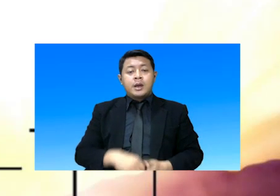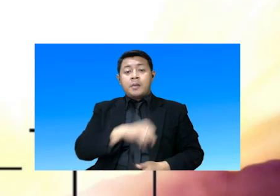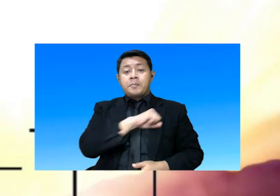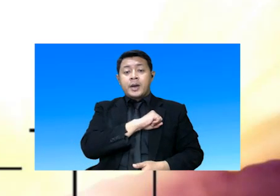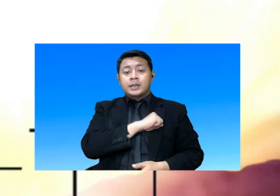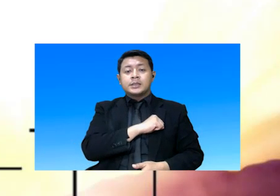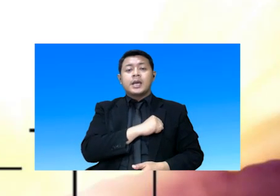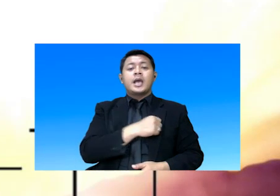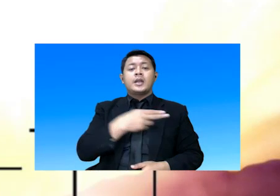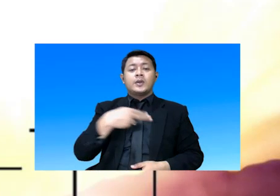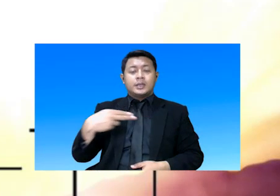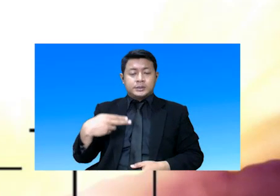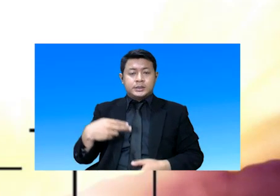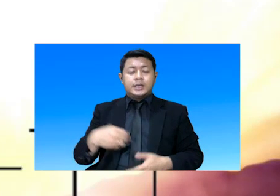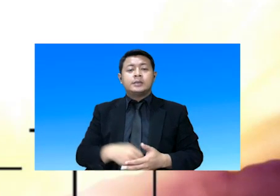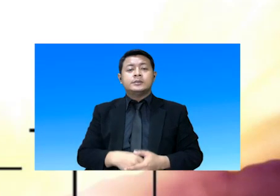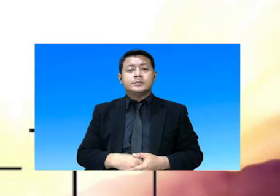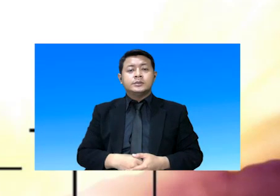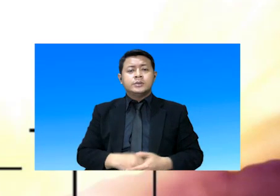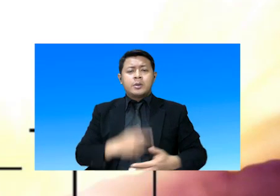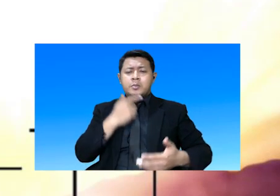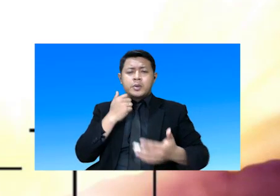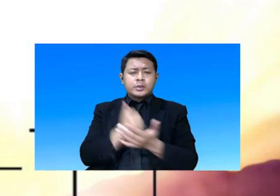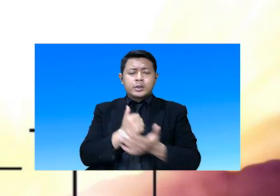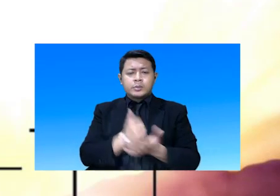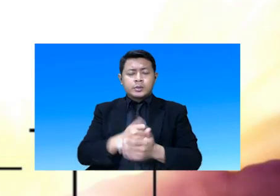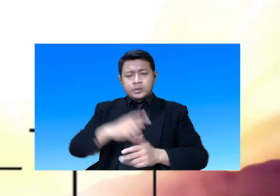Itu artinya bangsa kita